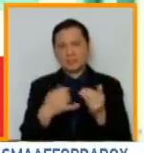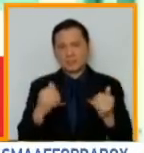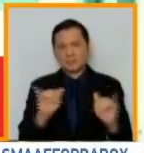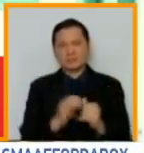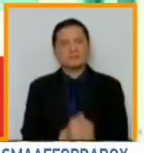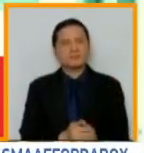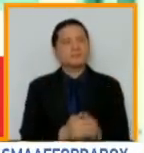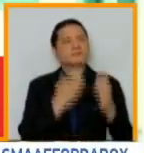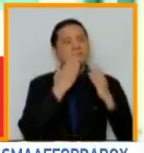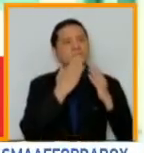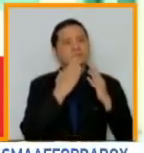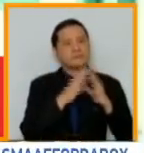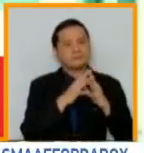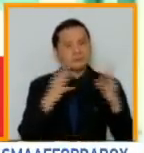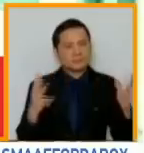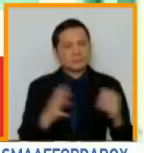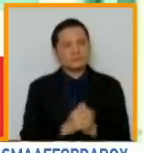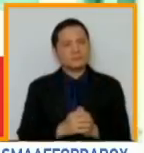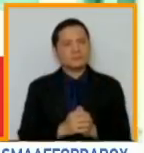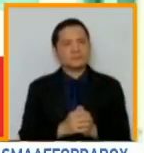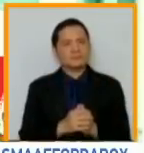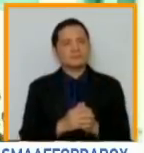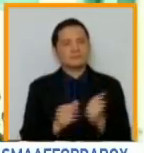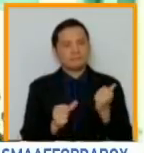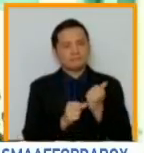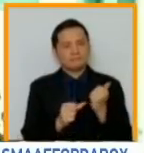salamat, Asek Malcolm Garma, sa inyo po